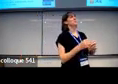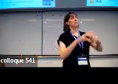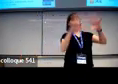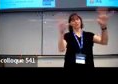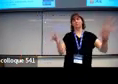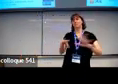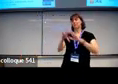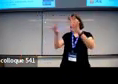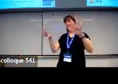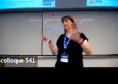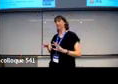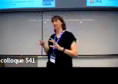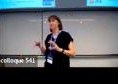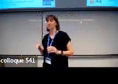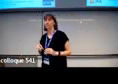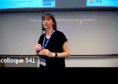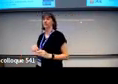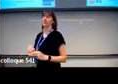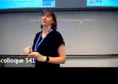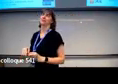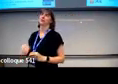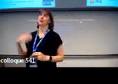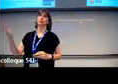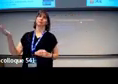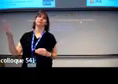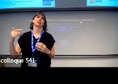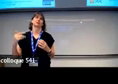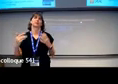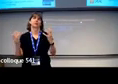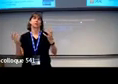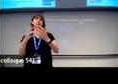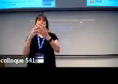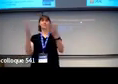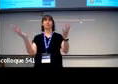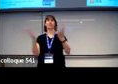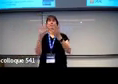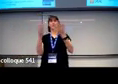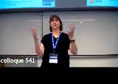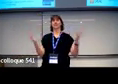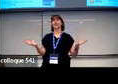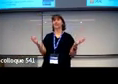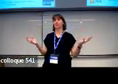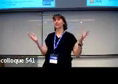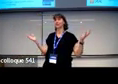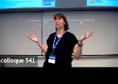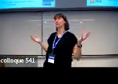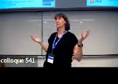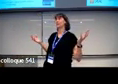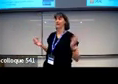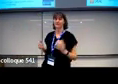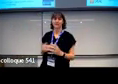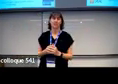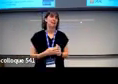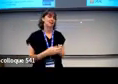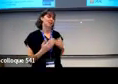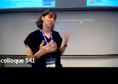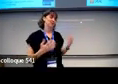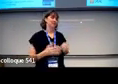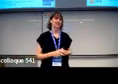Quand j'ai soumis ma thèse, ma première version de thèse de doctorat, mon directeur de doctorat m'a dit, c'est le fun, ton titre, c'est ton résumé de